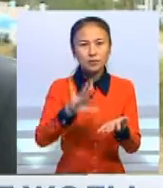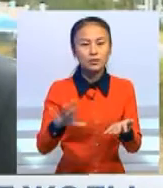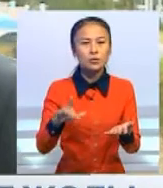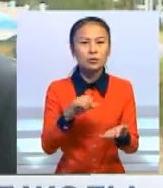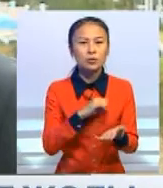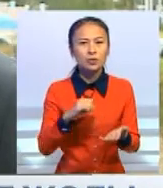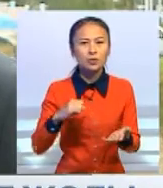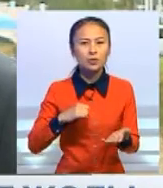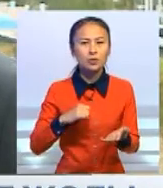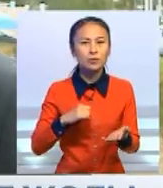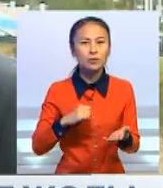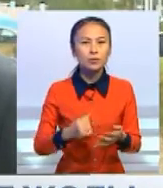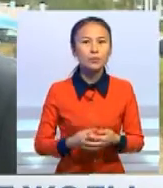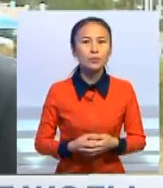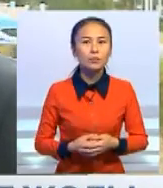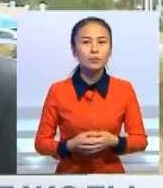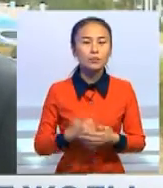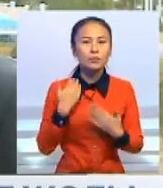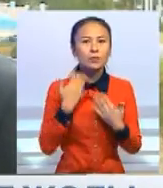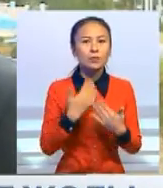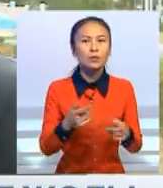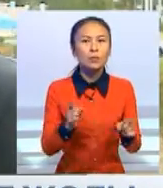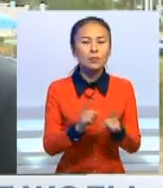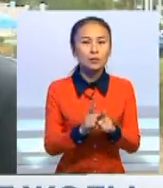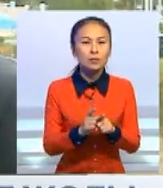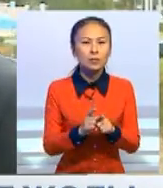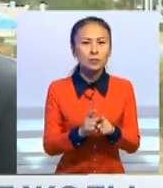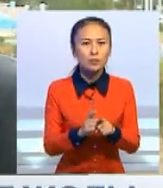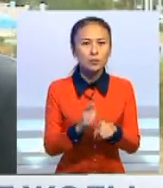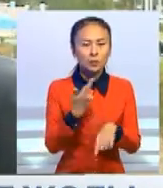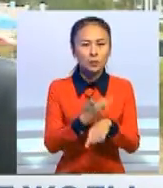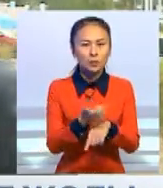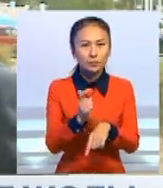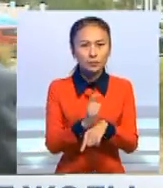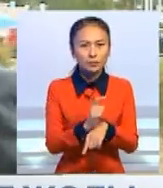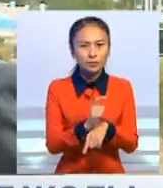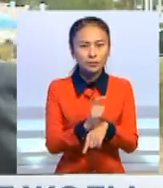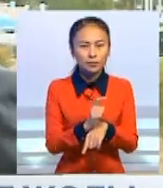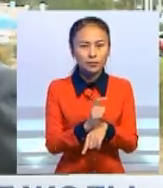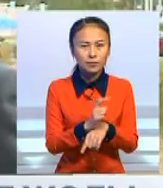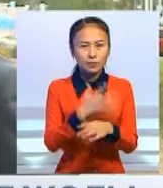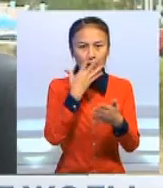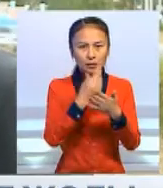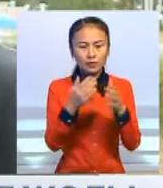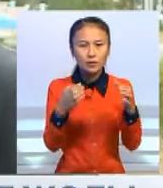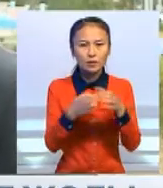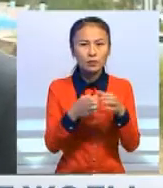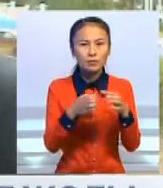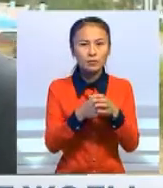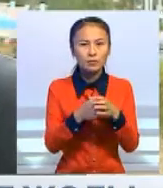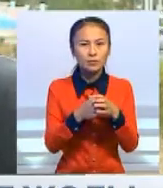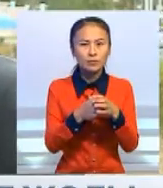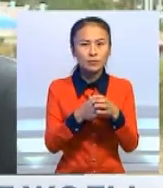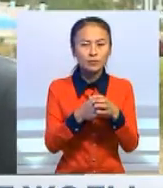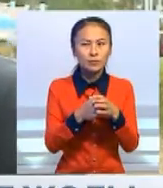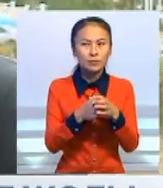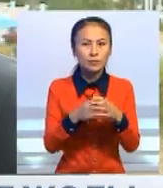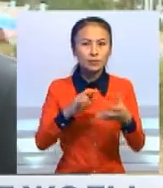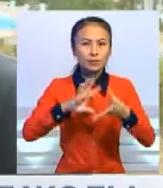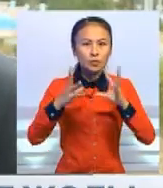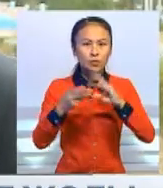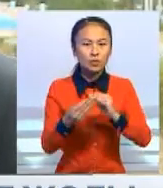келетін жүктерді осы Маңғыстау өңір арқылы осы Құрықтағы Саржа порт